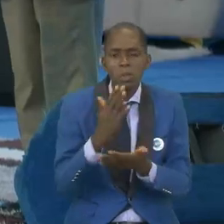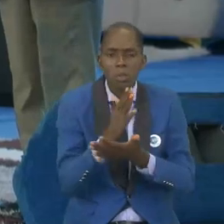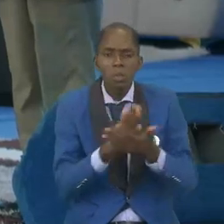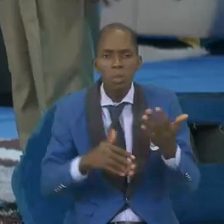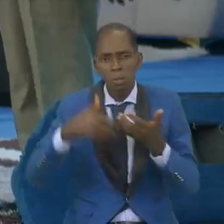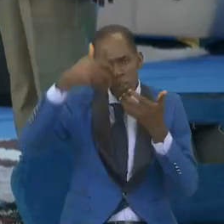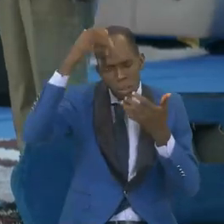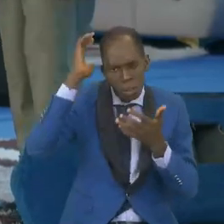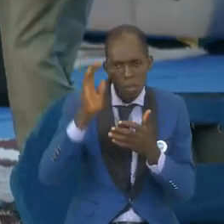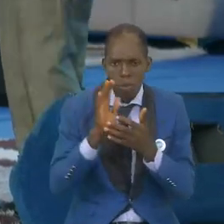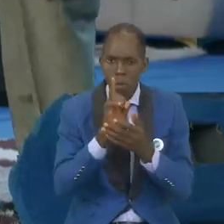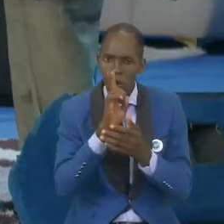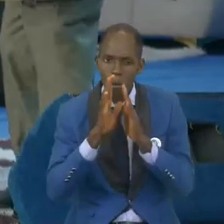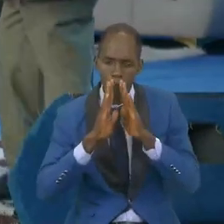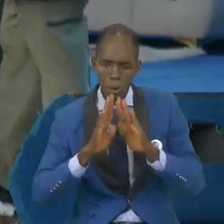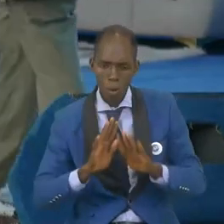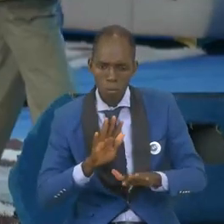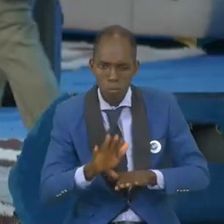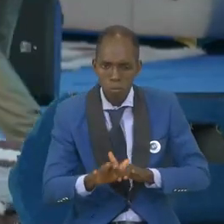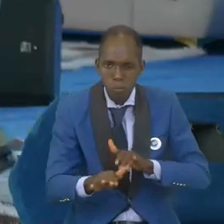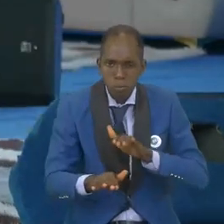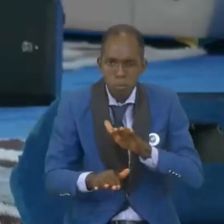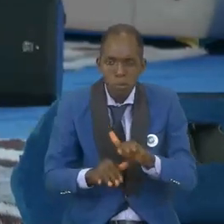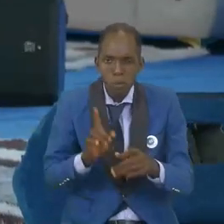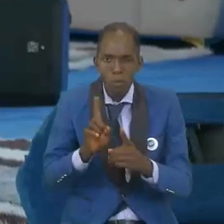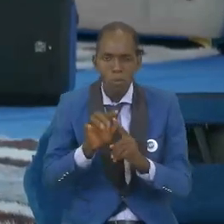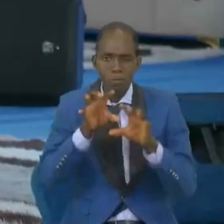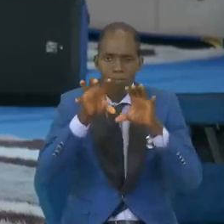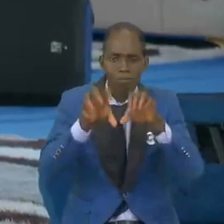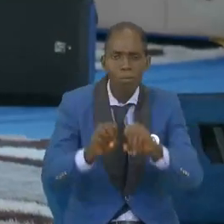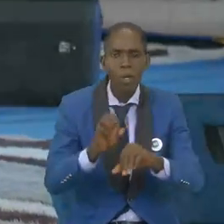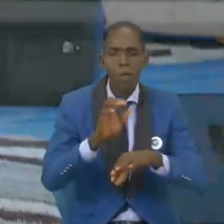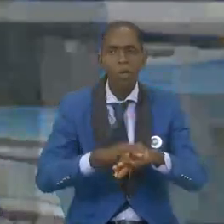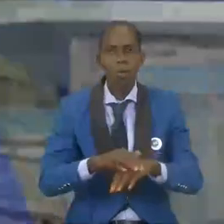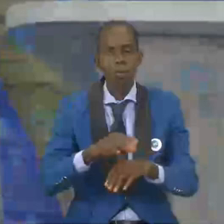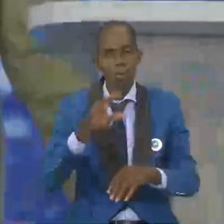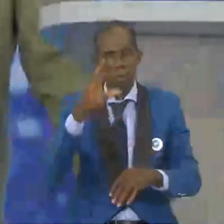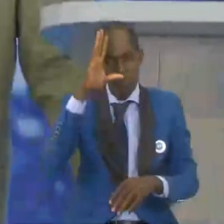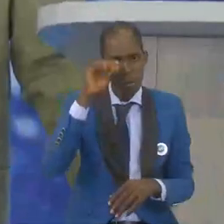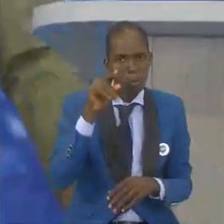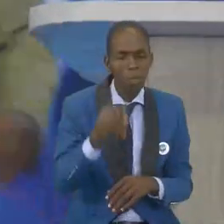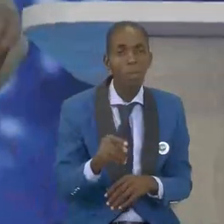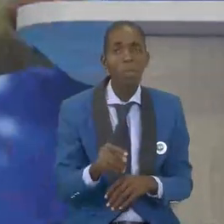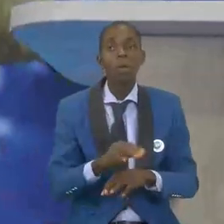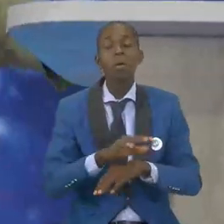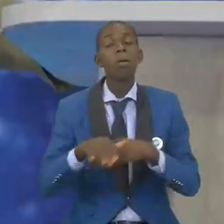allaient peut-être venir d'un autre lion, qui pouvait ramper doucement vers lui